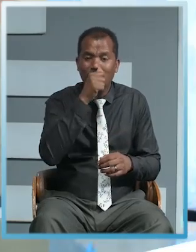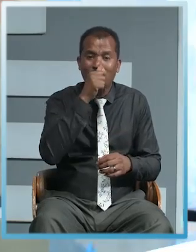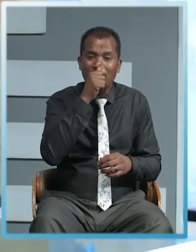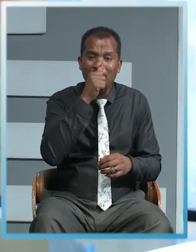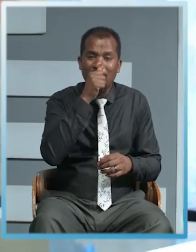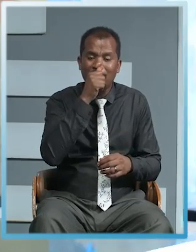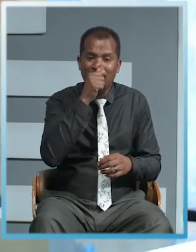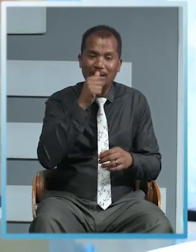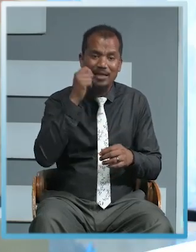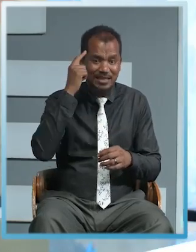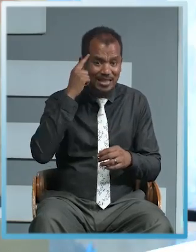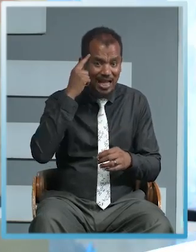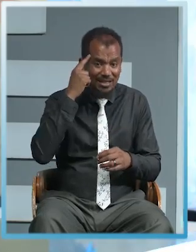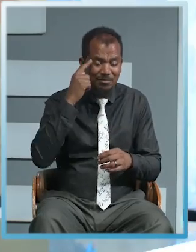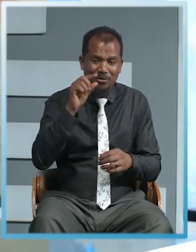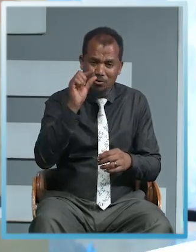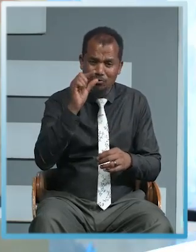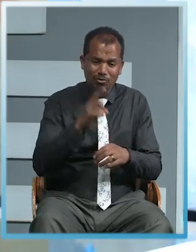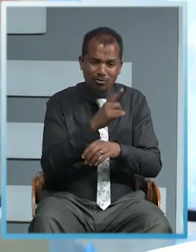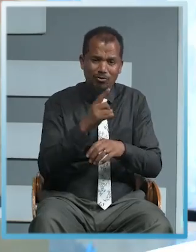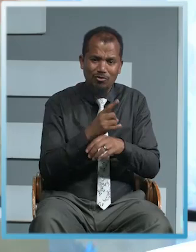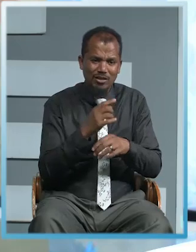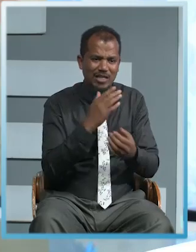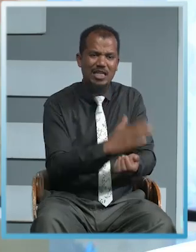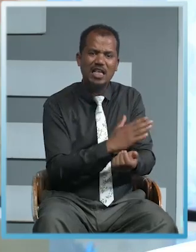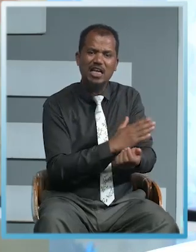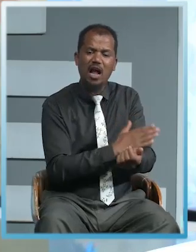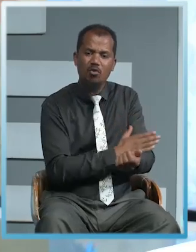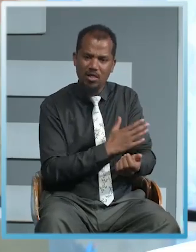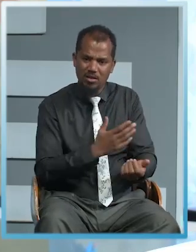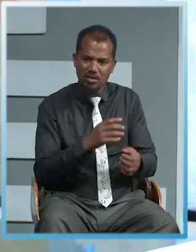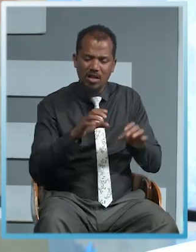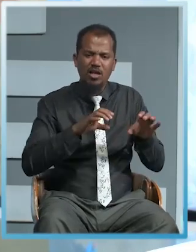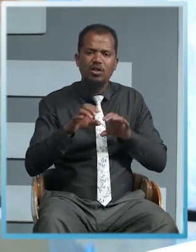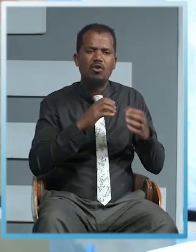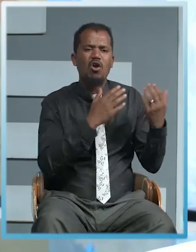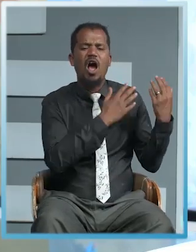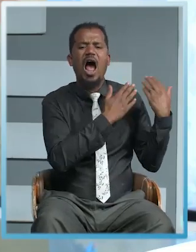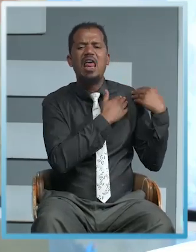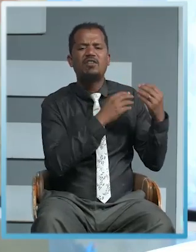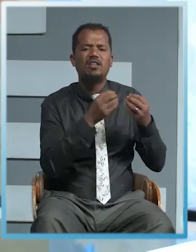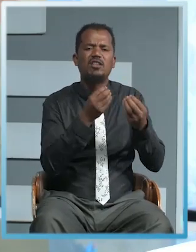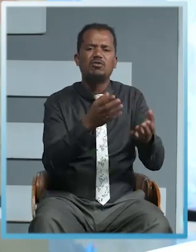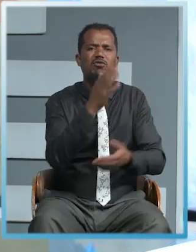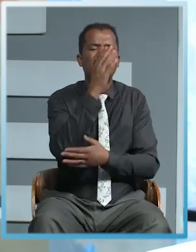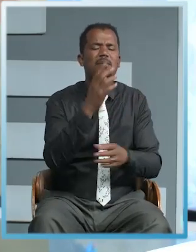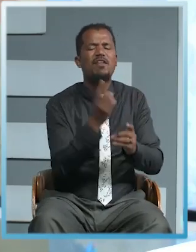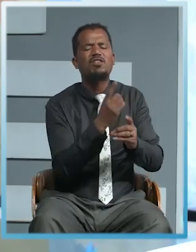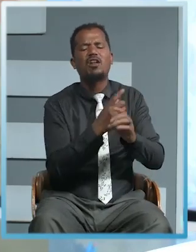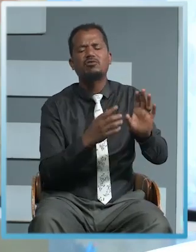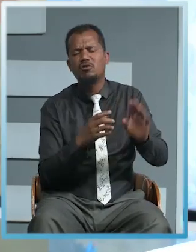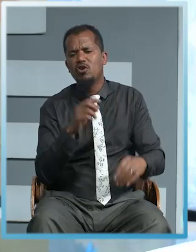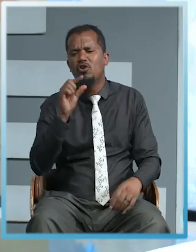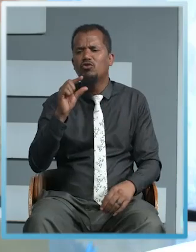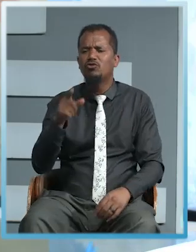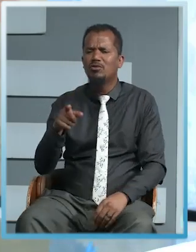ኢትዮጵያን ሲታሰብ የተወሰኑ ዜጎች እንዲያስተካክሏት ተደርጎ ኃላፊነት ሰጥቶ እግዚአብሔር ፈጠራቸው ይሉም